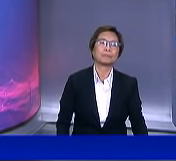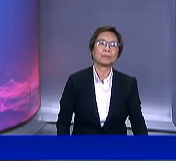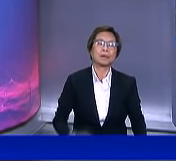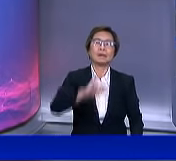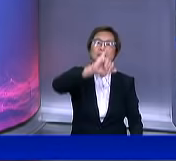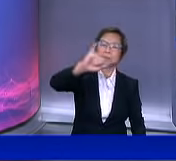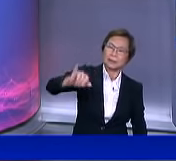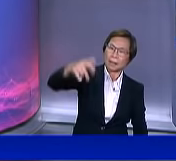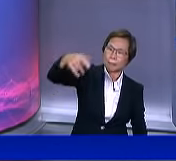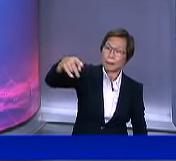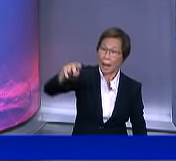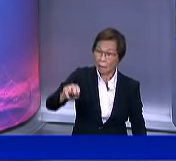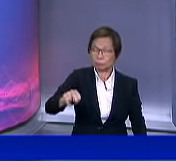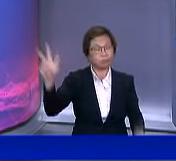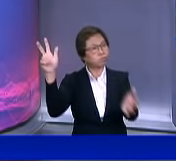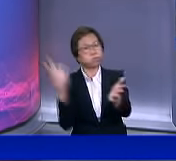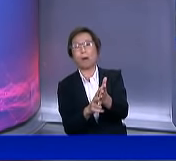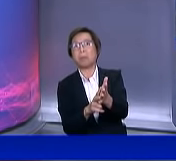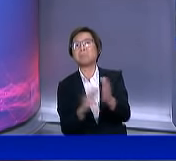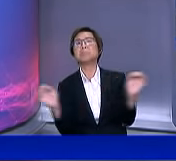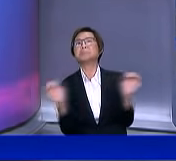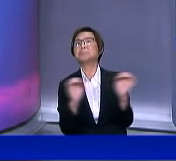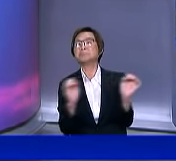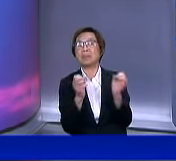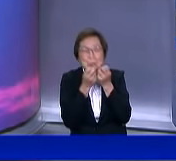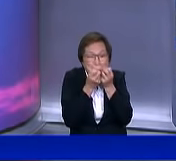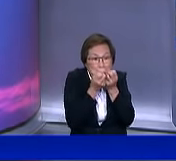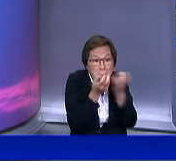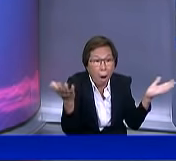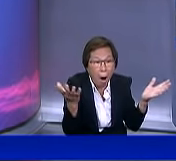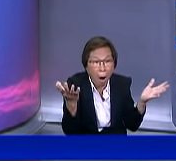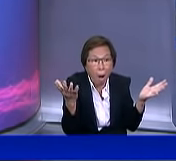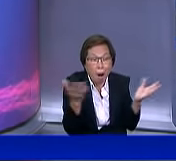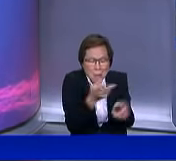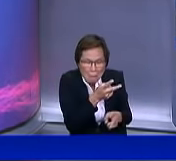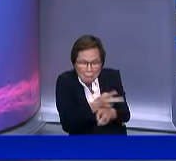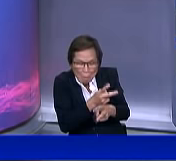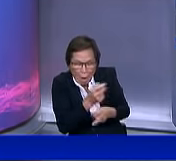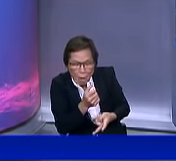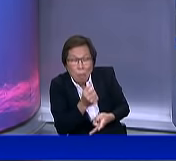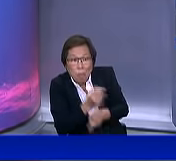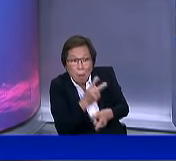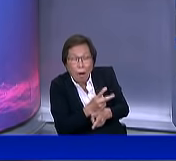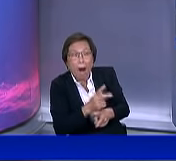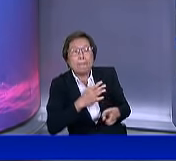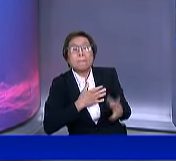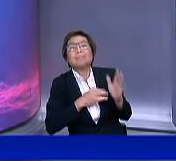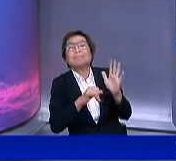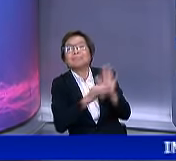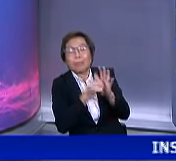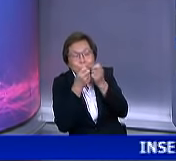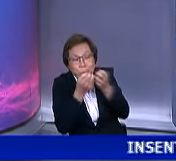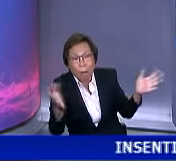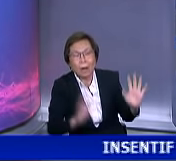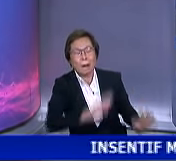Jabatan Pendaftaran Negara JPN mengesahkan tiada kebocoran maklumat dalam pangkalan data peribadi My Identity. Menurut Menteri